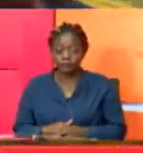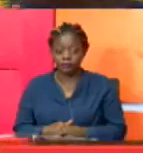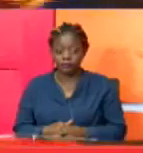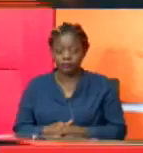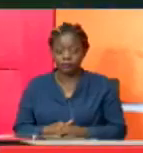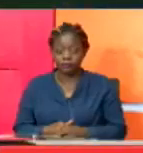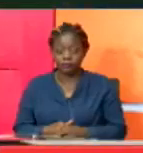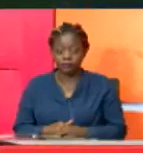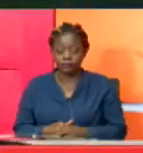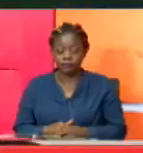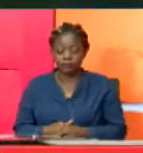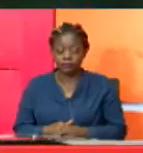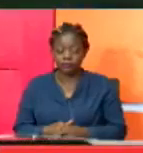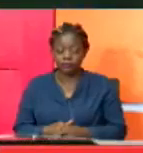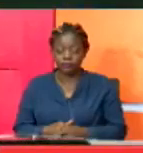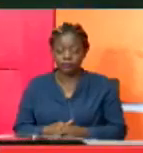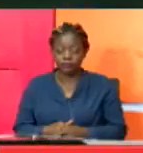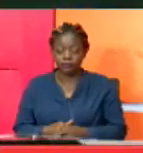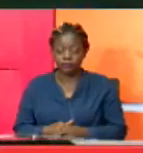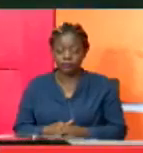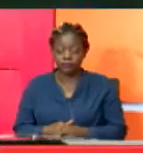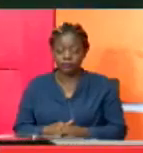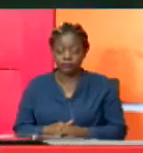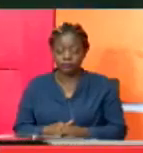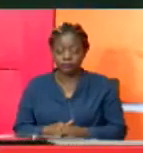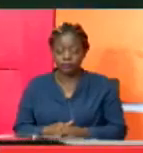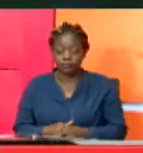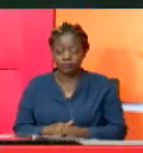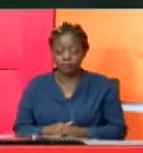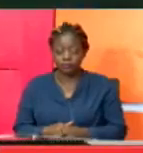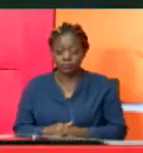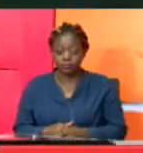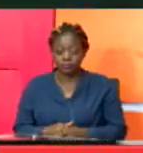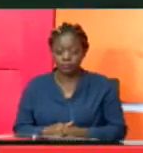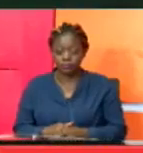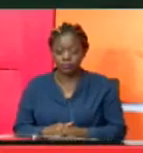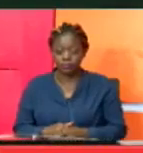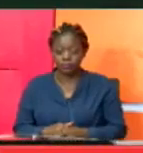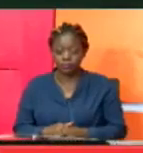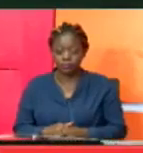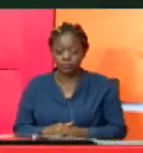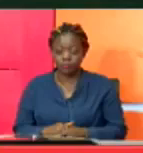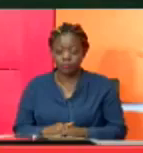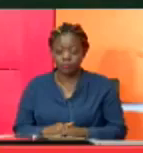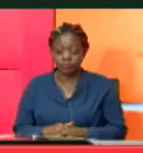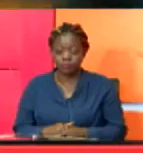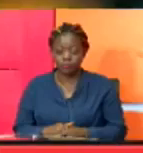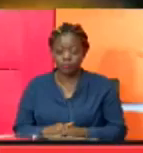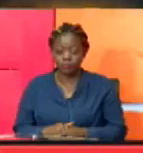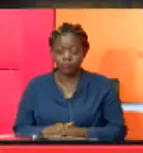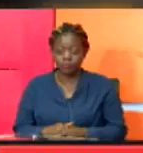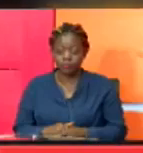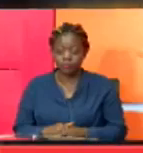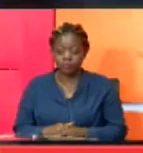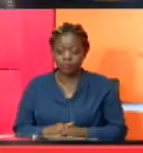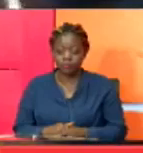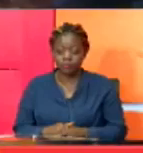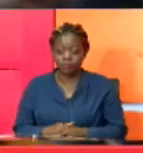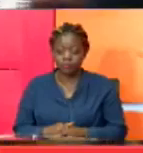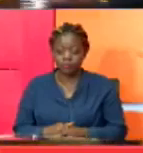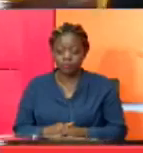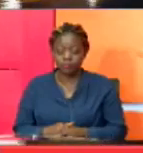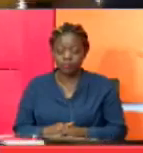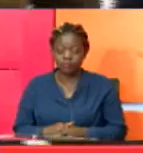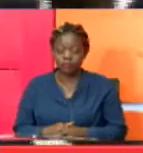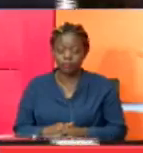abasambi abaliwo basobola okutuwa results era nsuubira okufuna points eido. Abadala abazannya mu kibinja